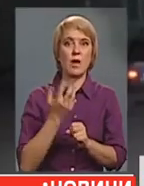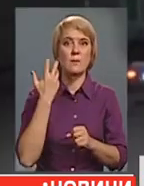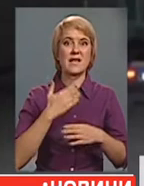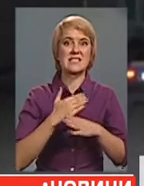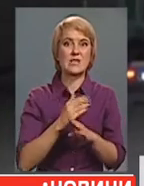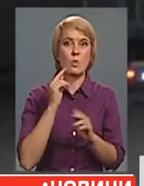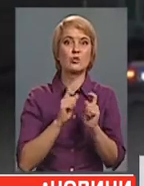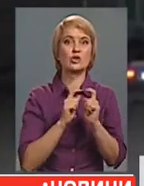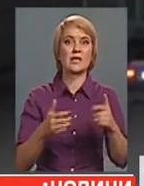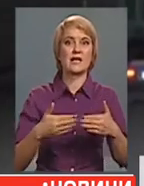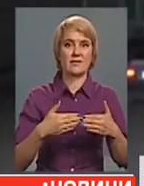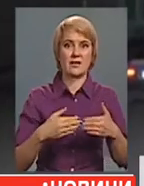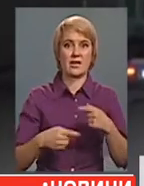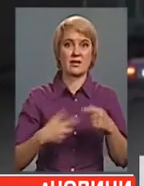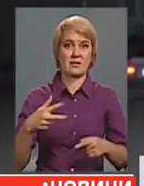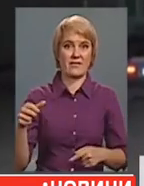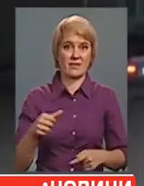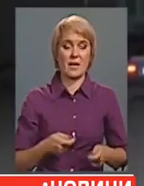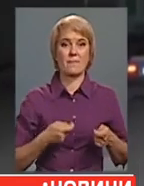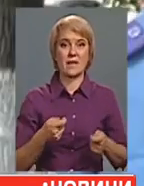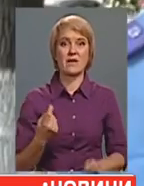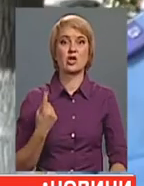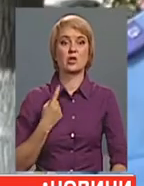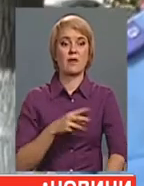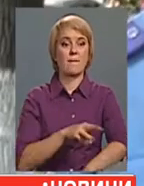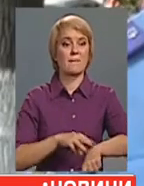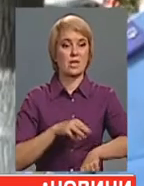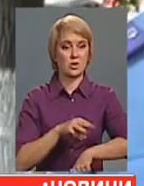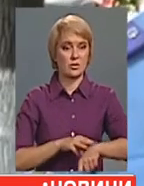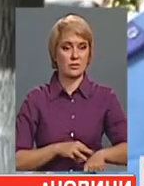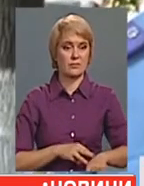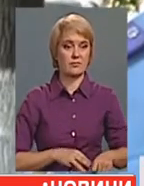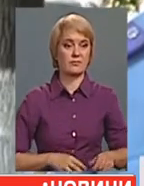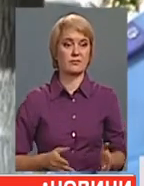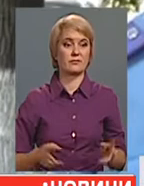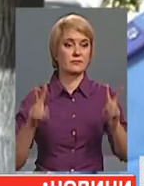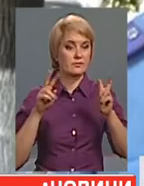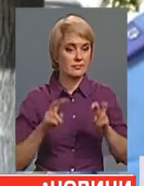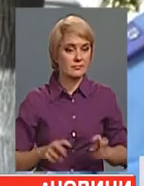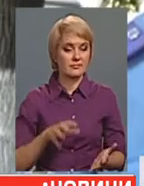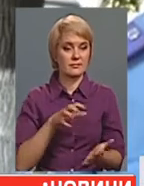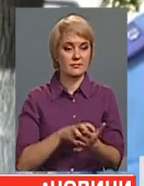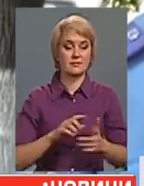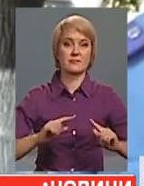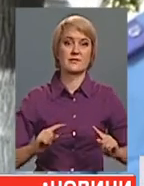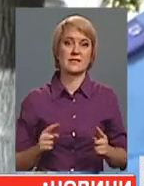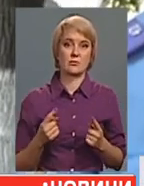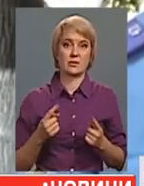дверей. За 3 хвилини на місце приїхав черговий міліціонер. В ході огляду об'єкту був